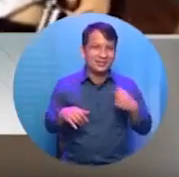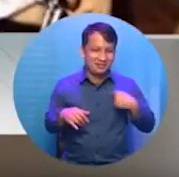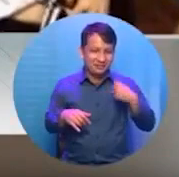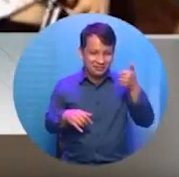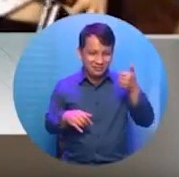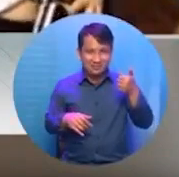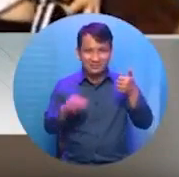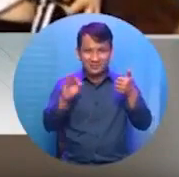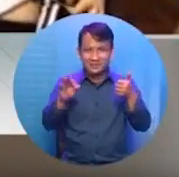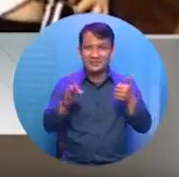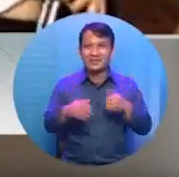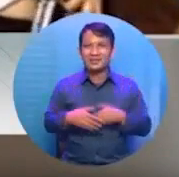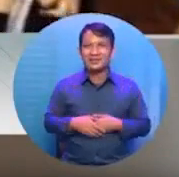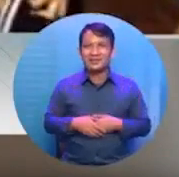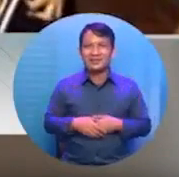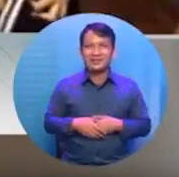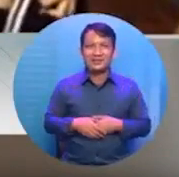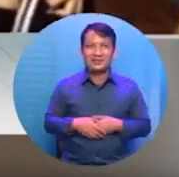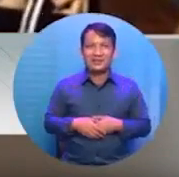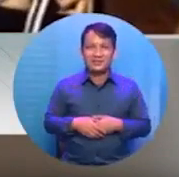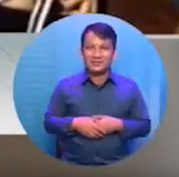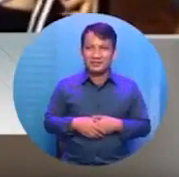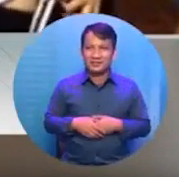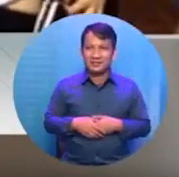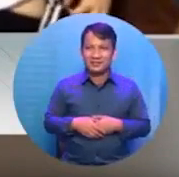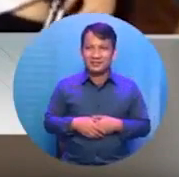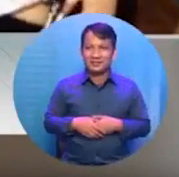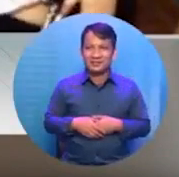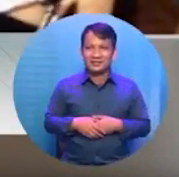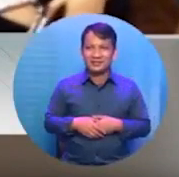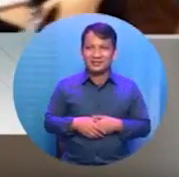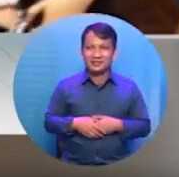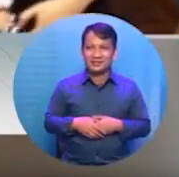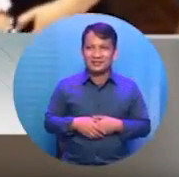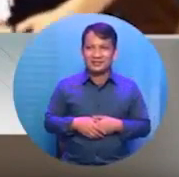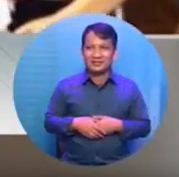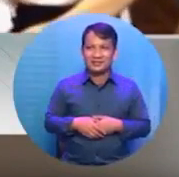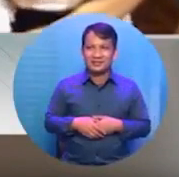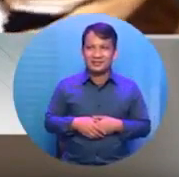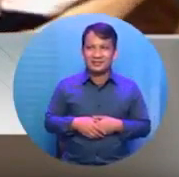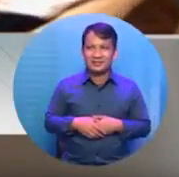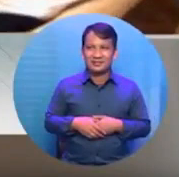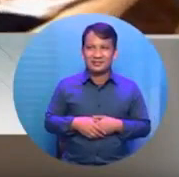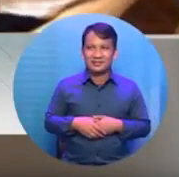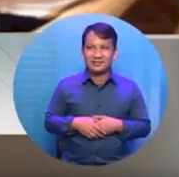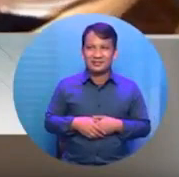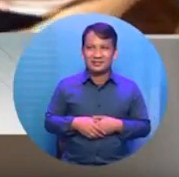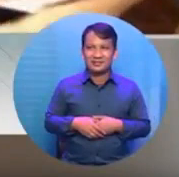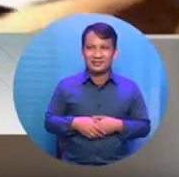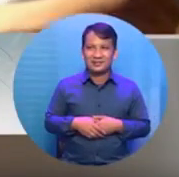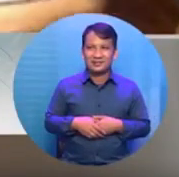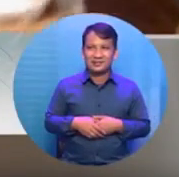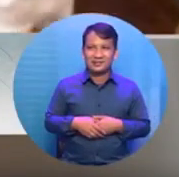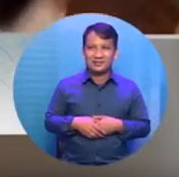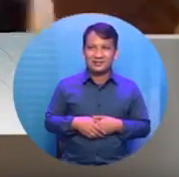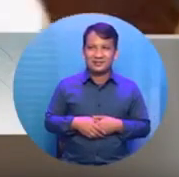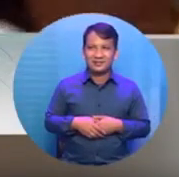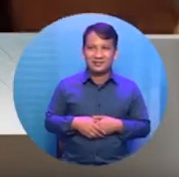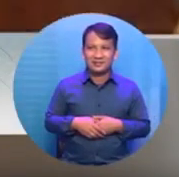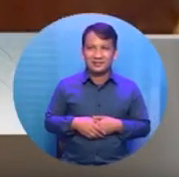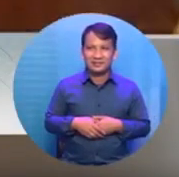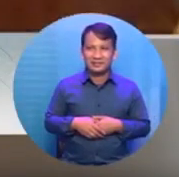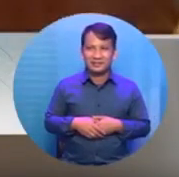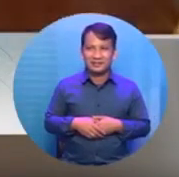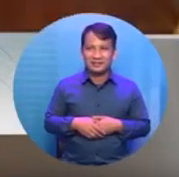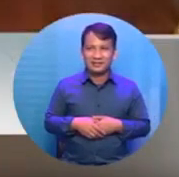sampo. Okay, sige. Pwede na ba tayo magbigay ng sayaw sa mga nanonood ngayon? Pakita ang gilas kayo? Sige. Saglit